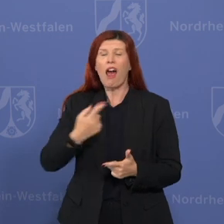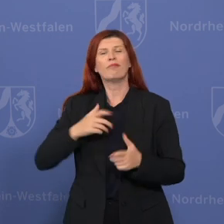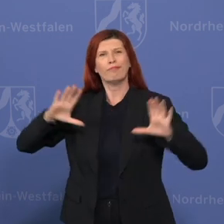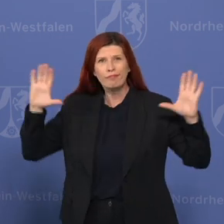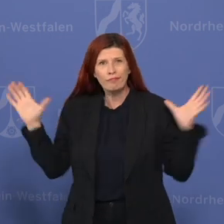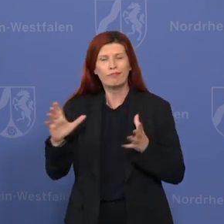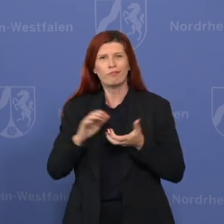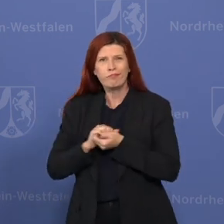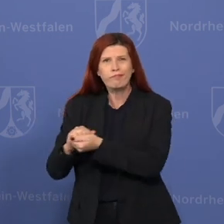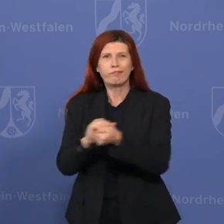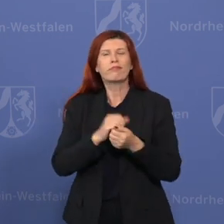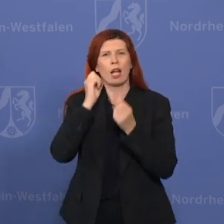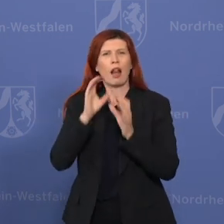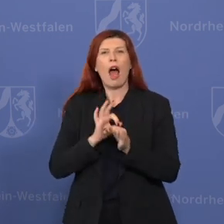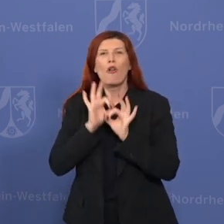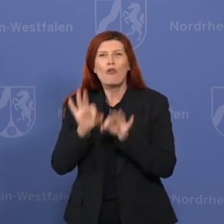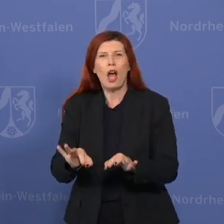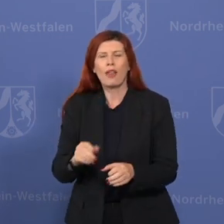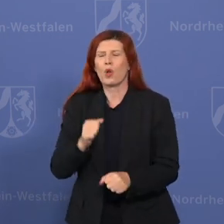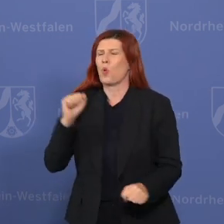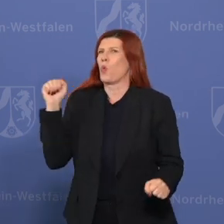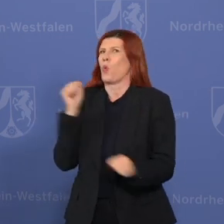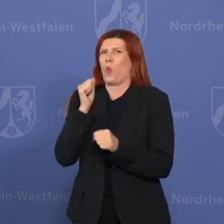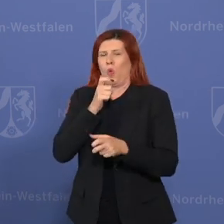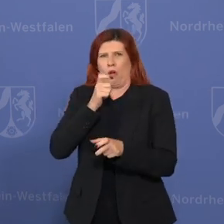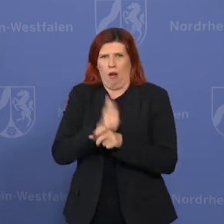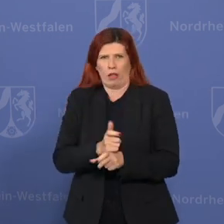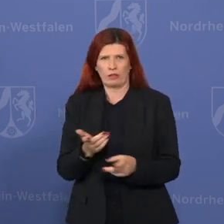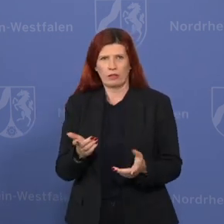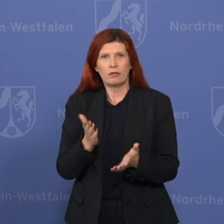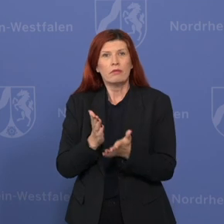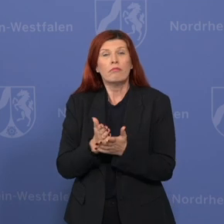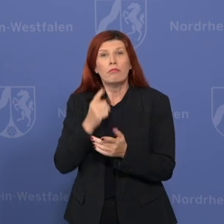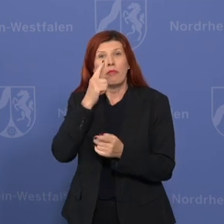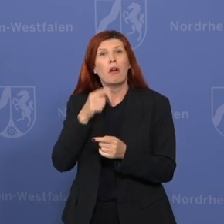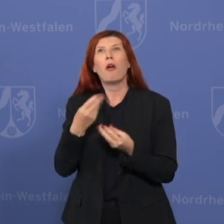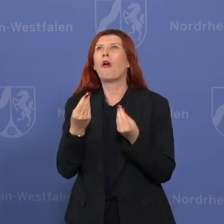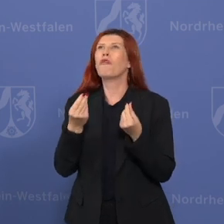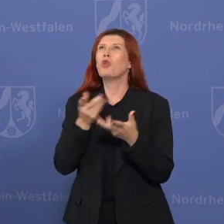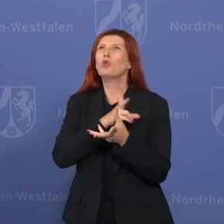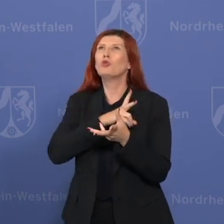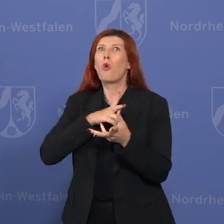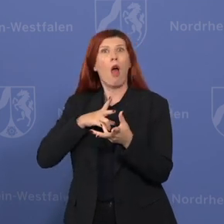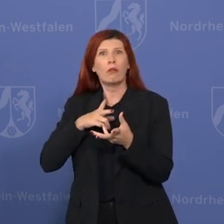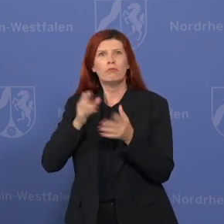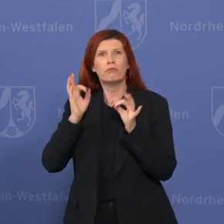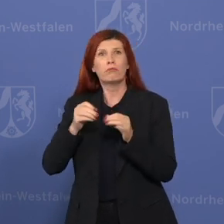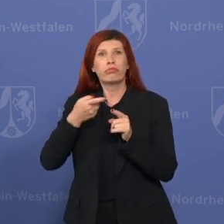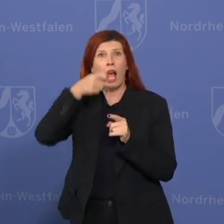intensiv. Dabei ist es erst einen Monat her, auf den Tag genau, seitdem wir